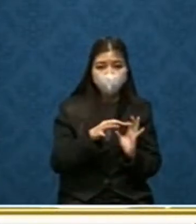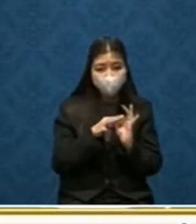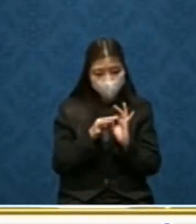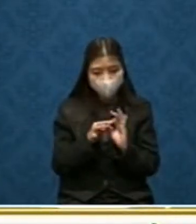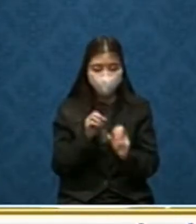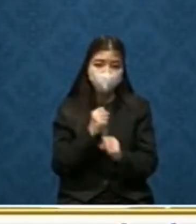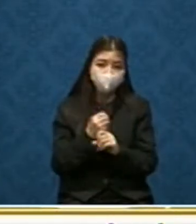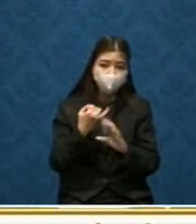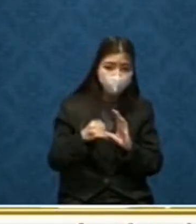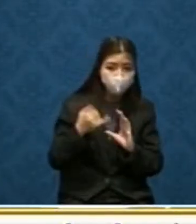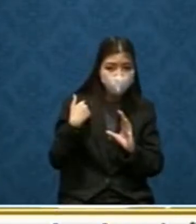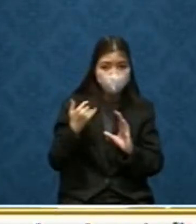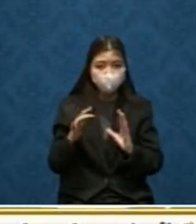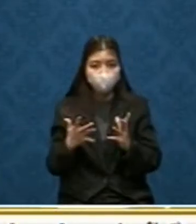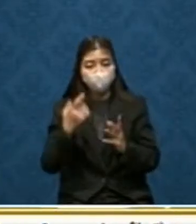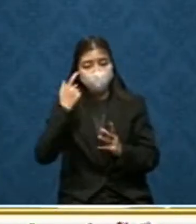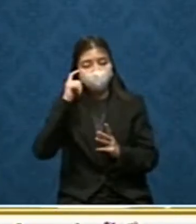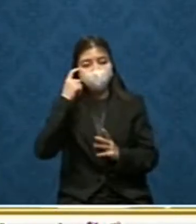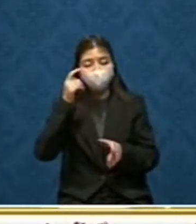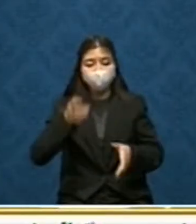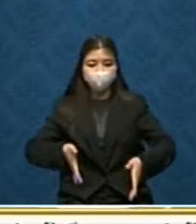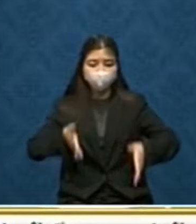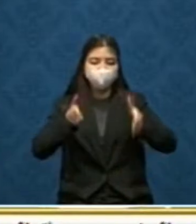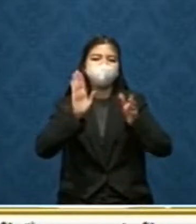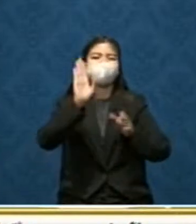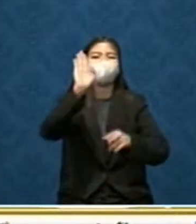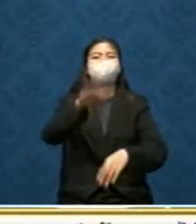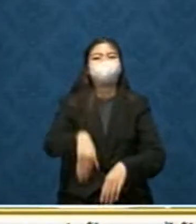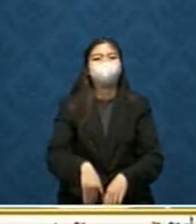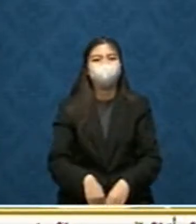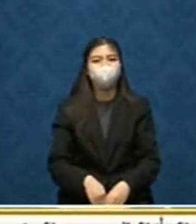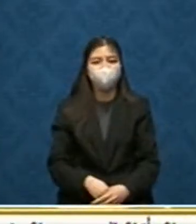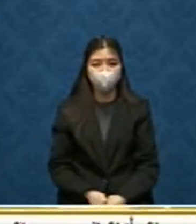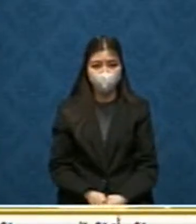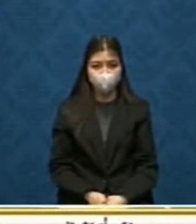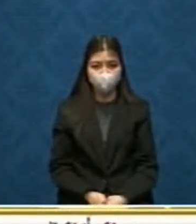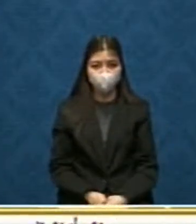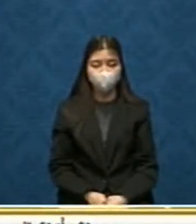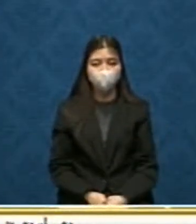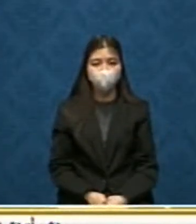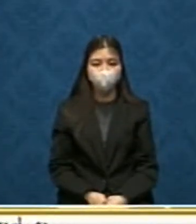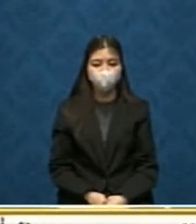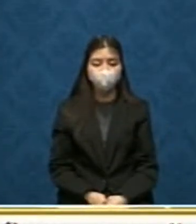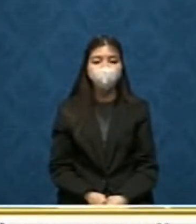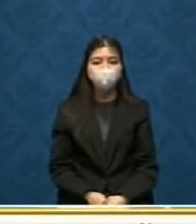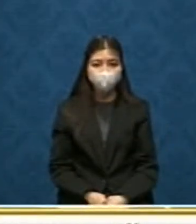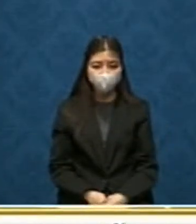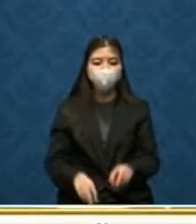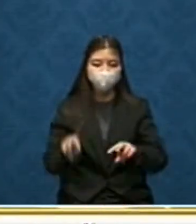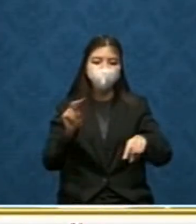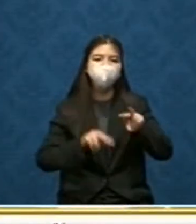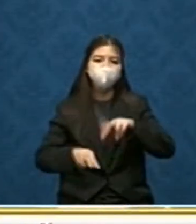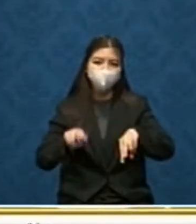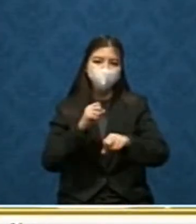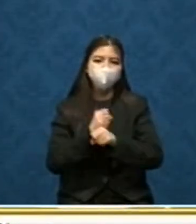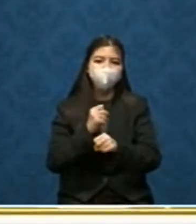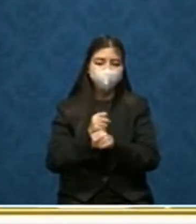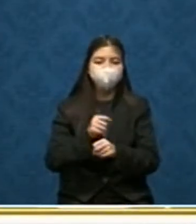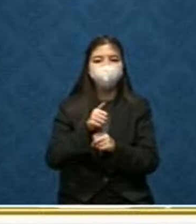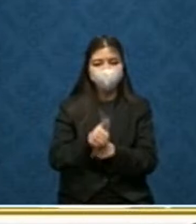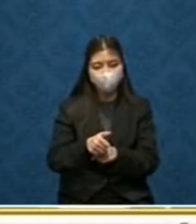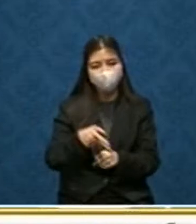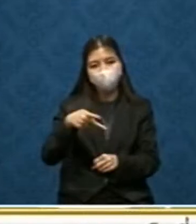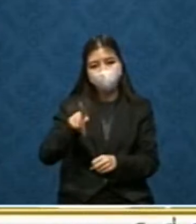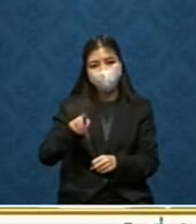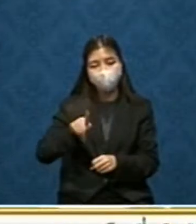มายัไงตึกนี้เกี่ยวข้องเขามีทำอะไรโถอีกครับก็สัธิบาลกอยู่ในมือท่านโปรโรงอกอยในมือ